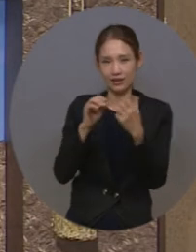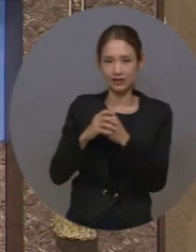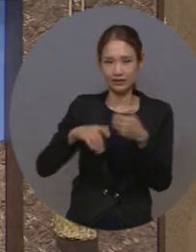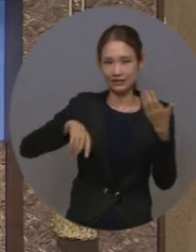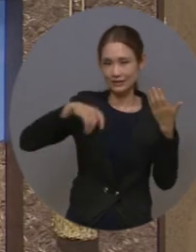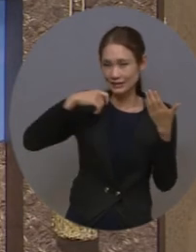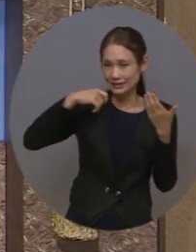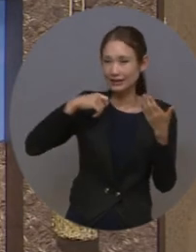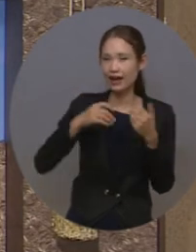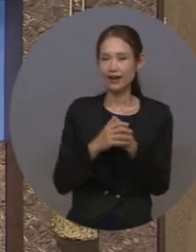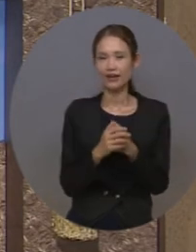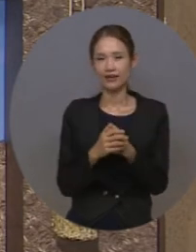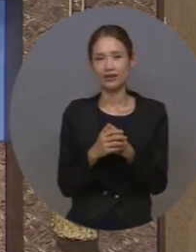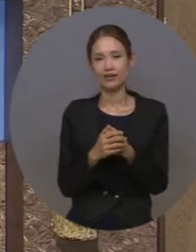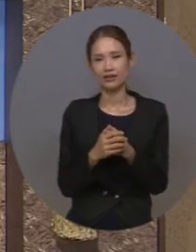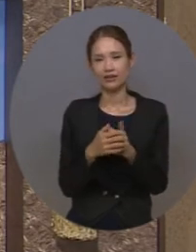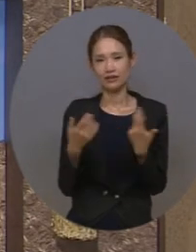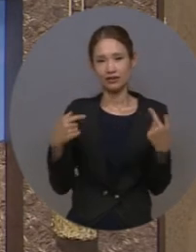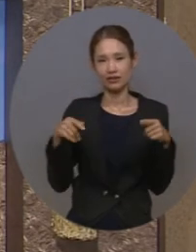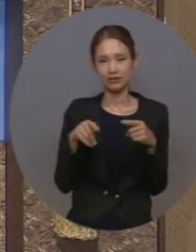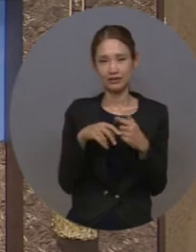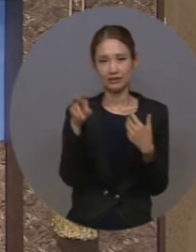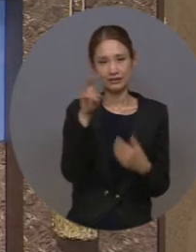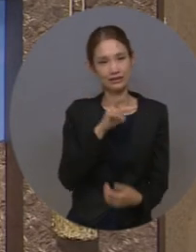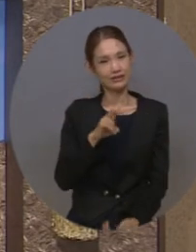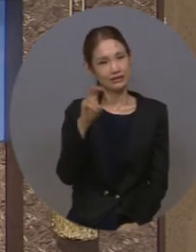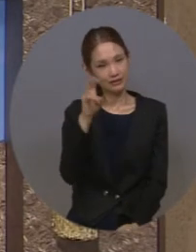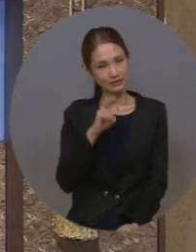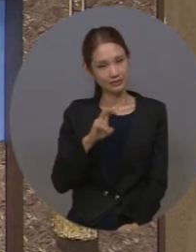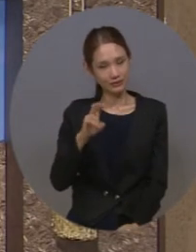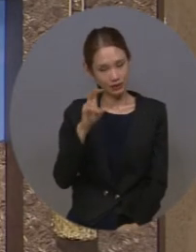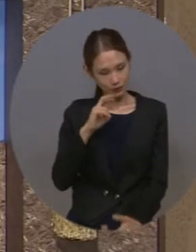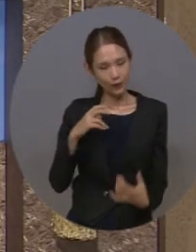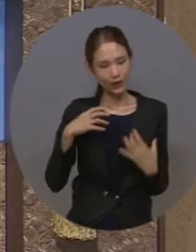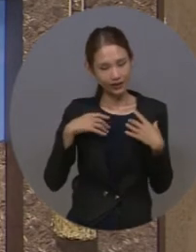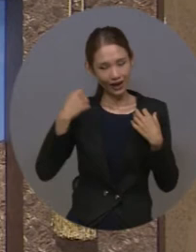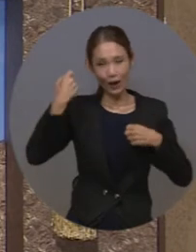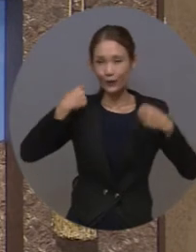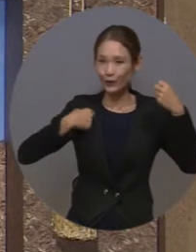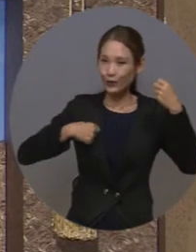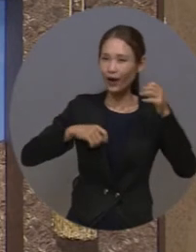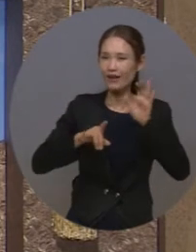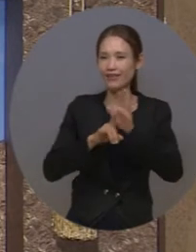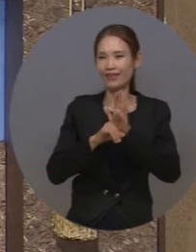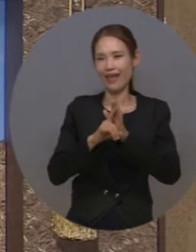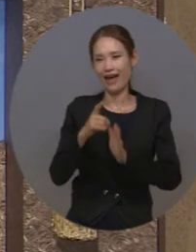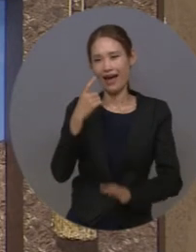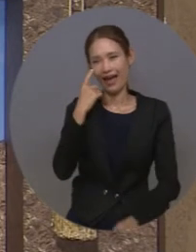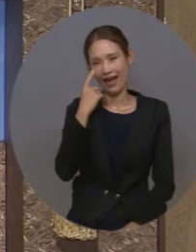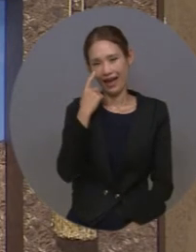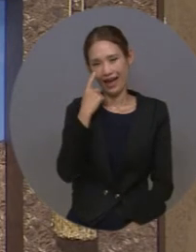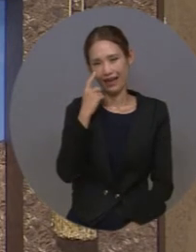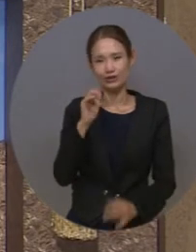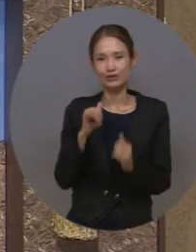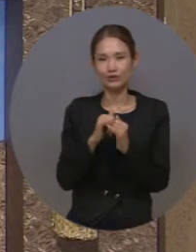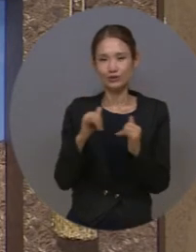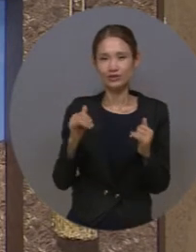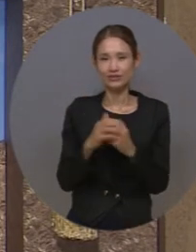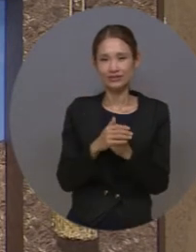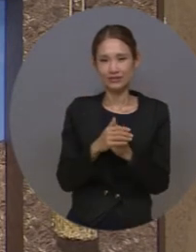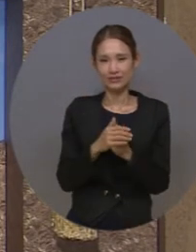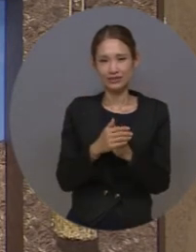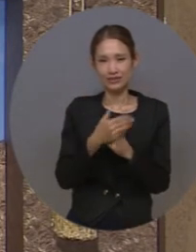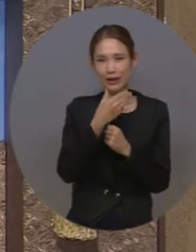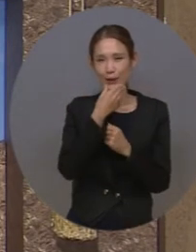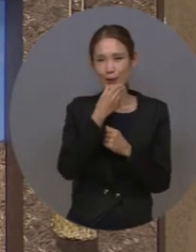식사하면서 옆에 주변에서는 또 그 음악 같은 거 노래자랑이나 네. 공연도 하고 아주 그것이 주민들이 그런 걸 보면서